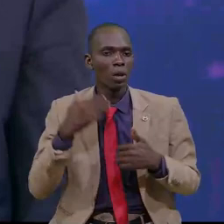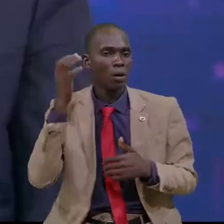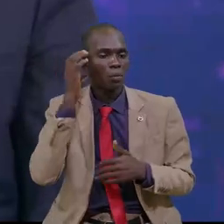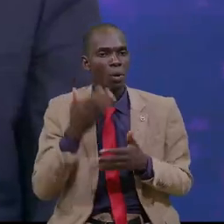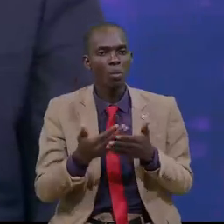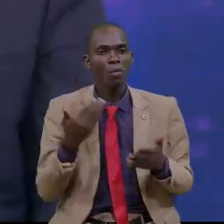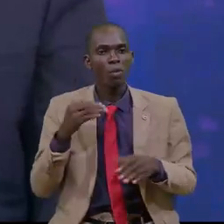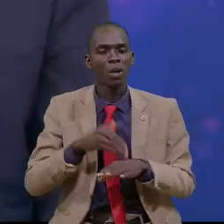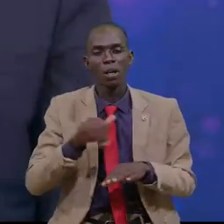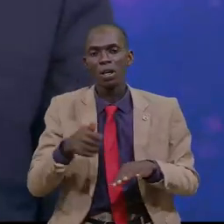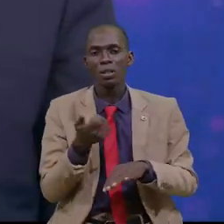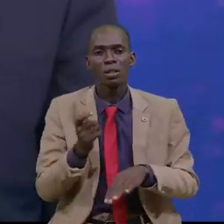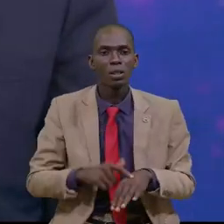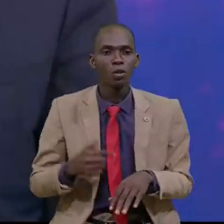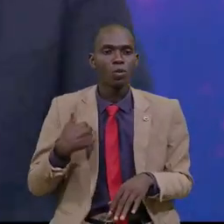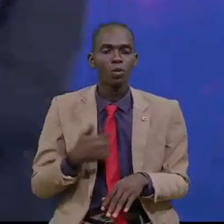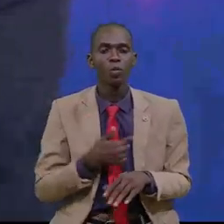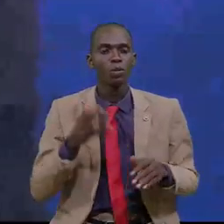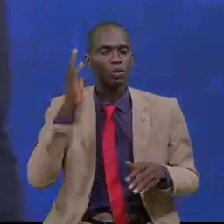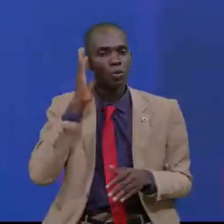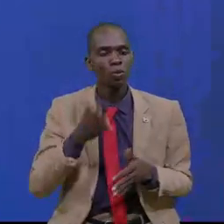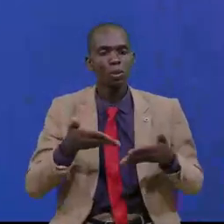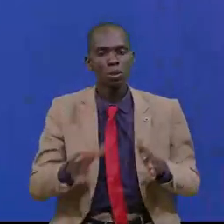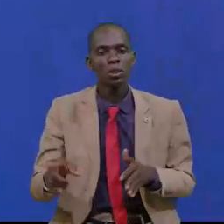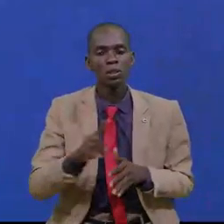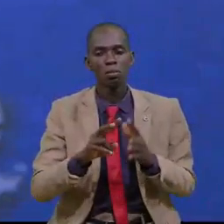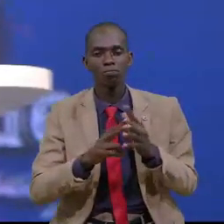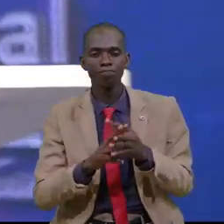emportés loin d'elles.